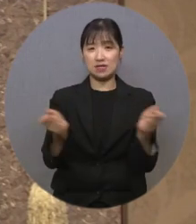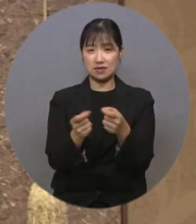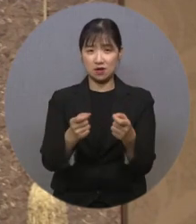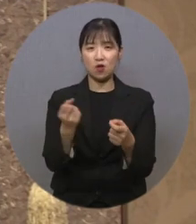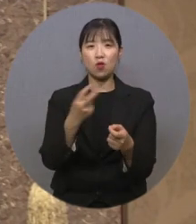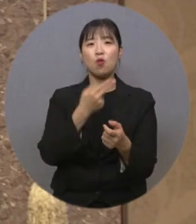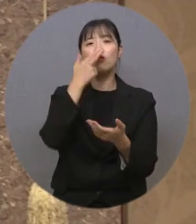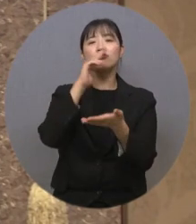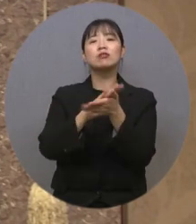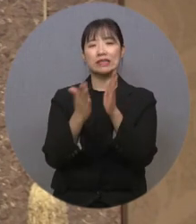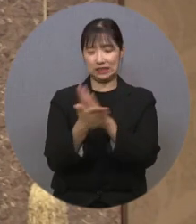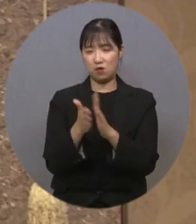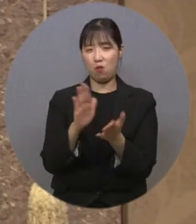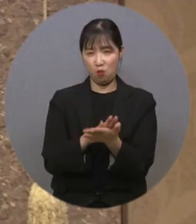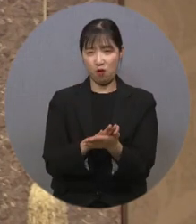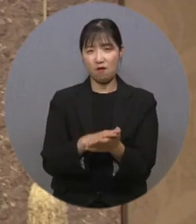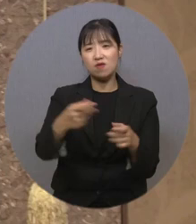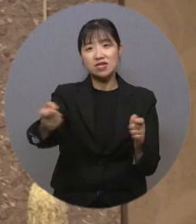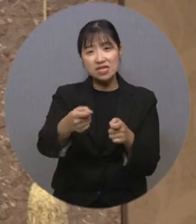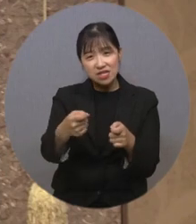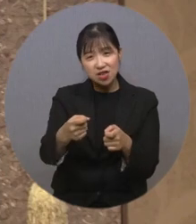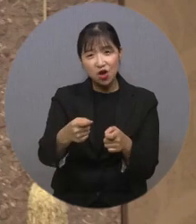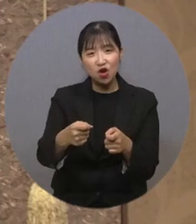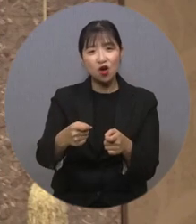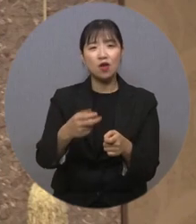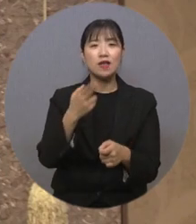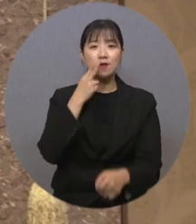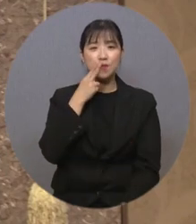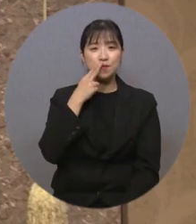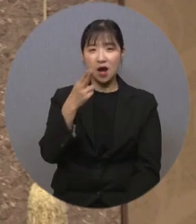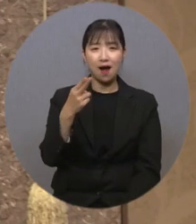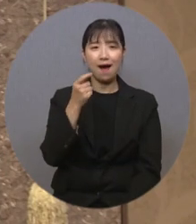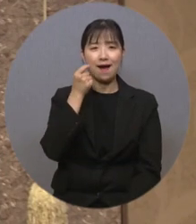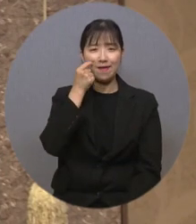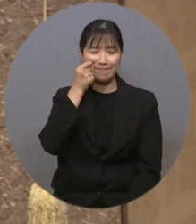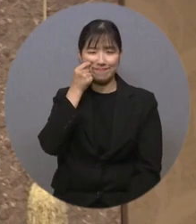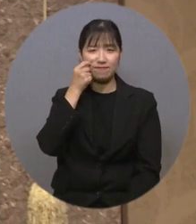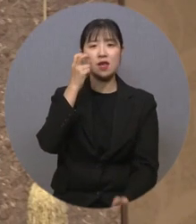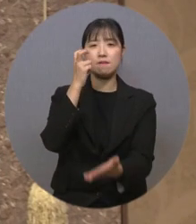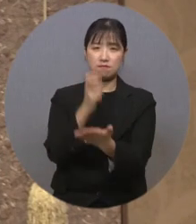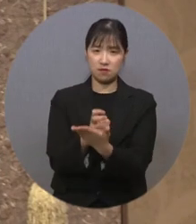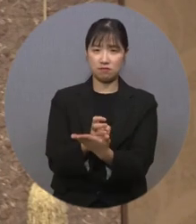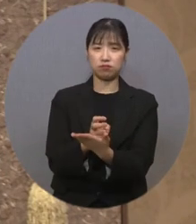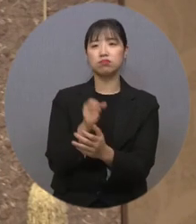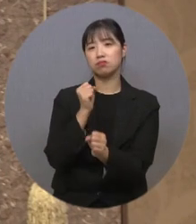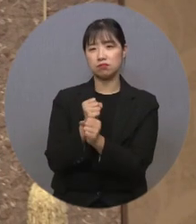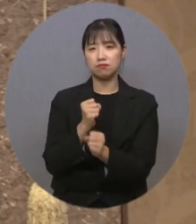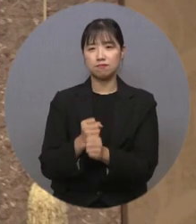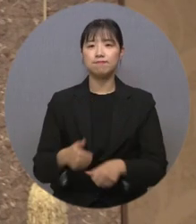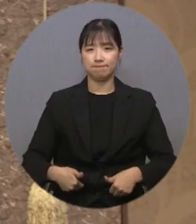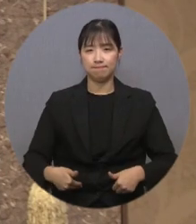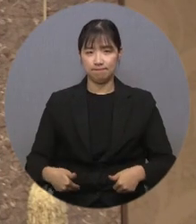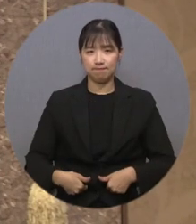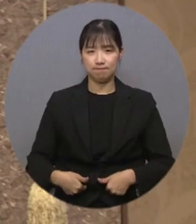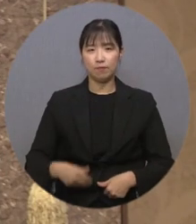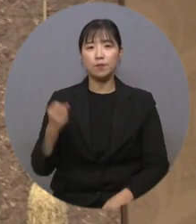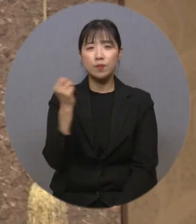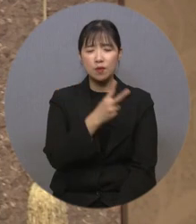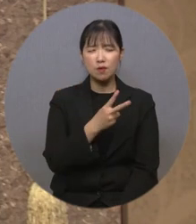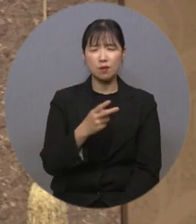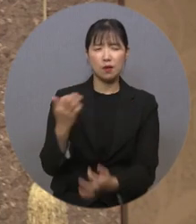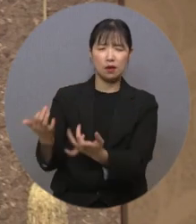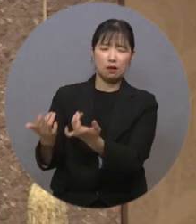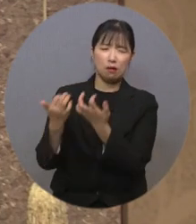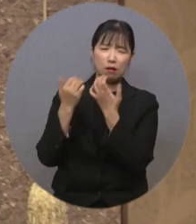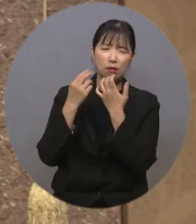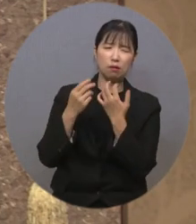또 유치원이나 근처에서는 흡연을 방지할 수 있는 그런 조례를 만들어야 하는 거죠. 또